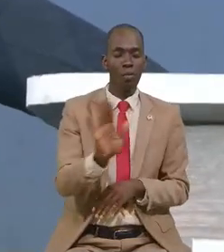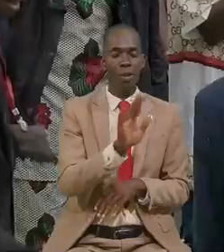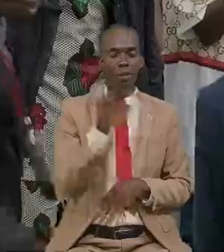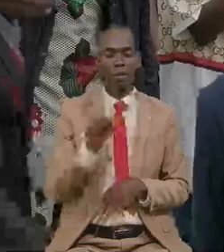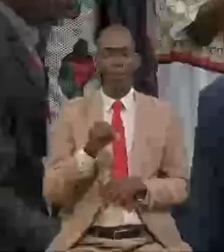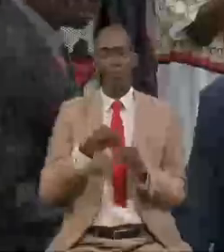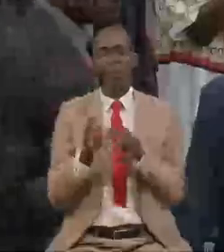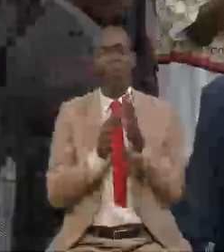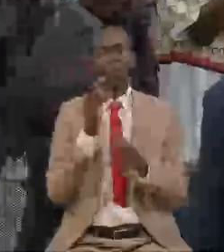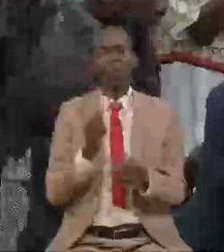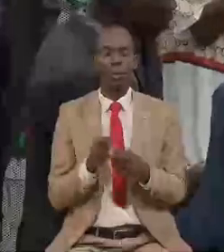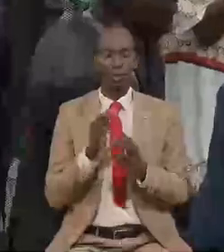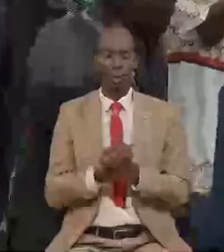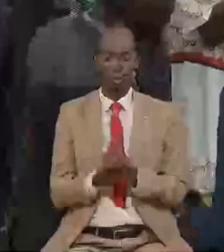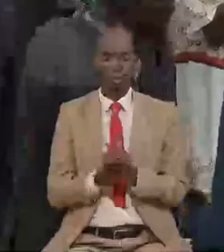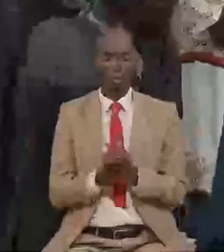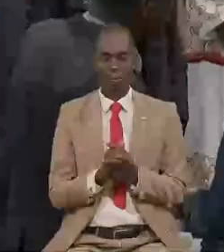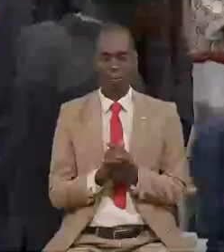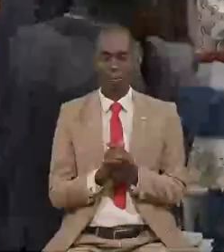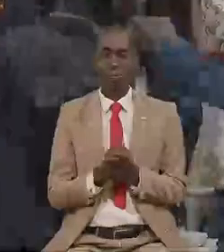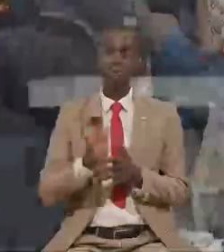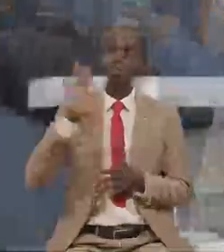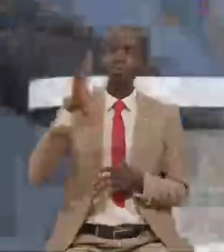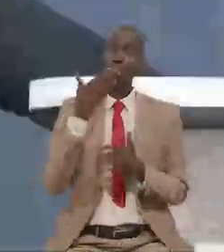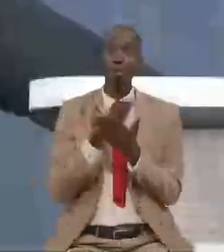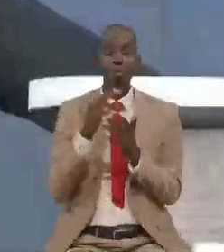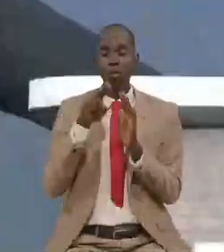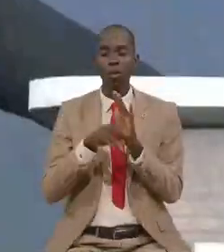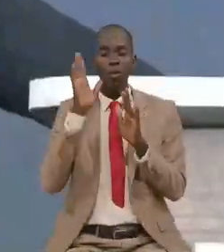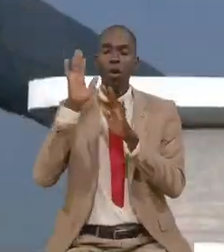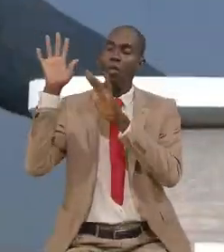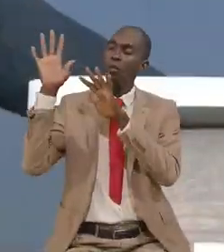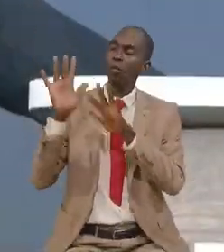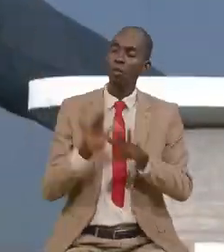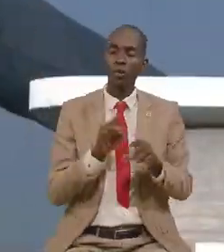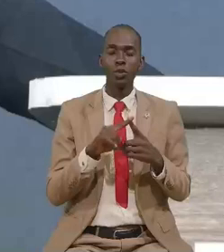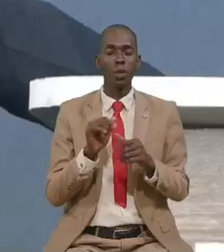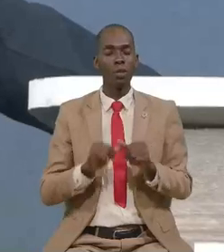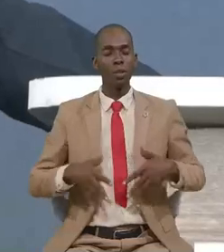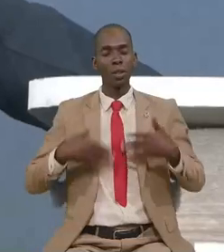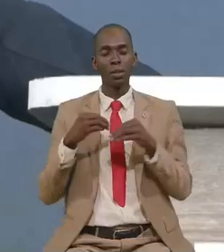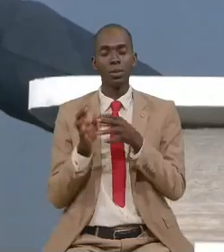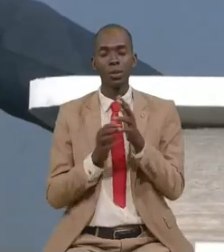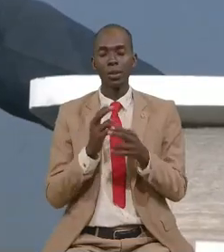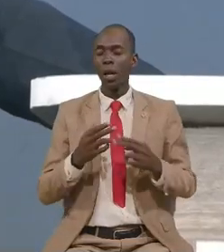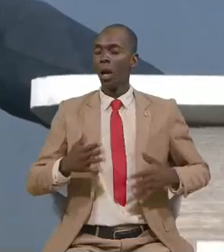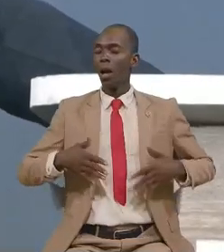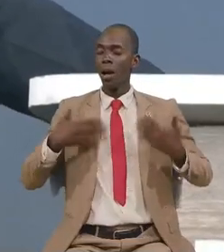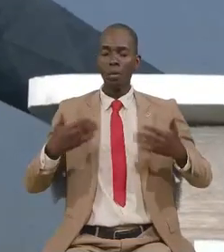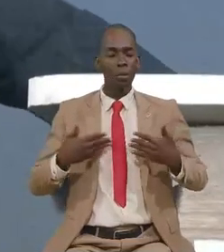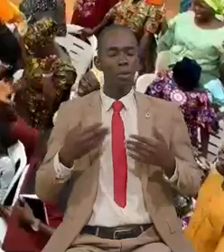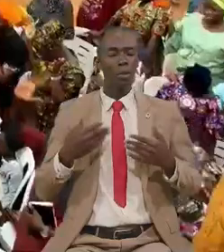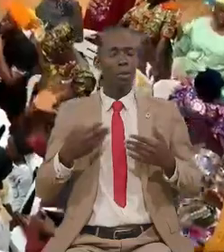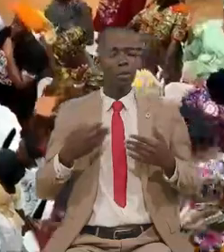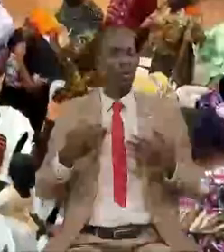Jésus. Ta bonté va couler dans chaque vie. Le bonheur, la joie va couler dans chaque